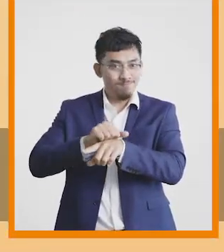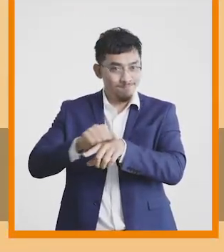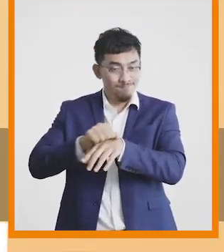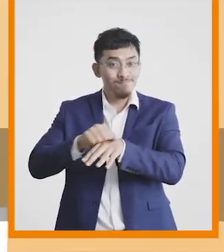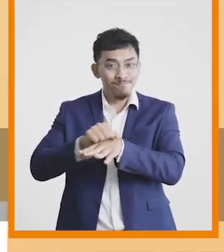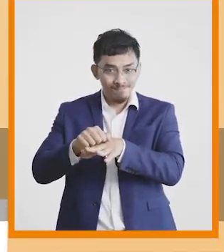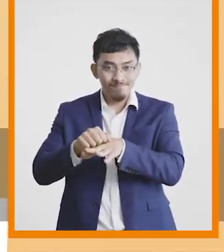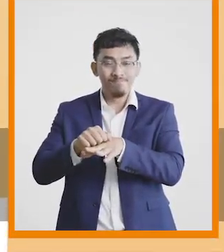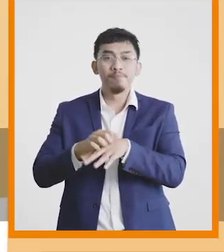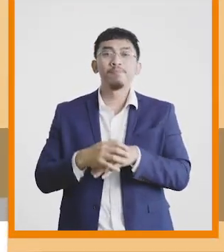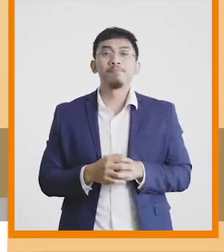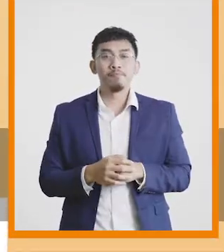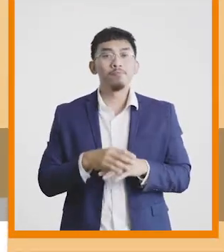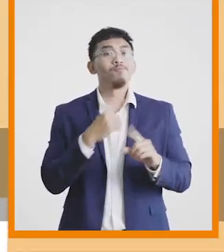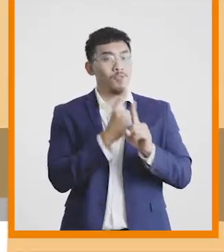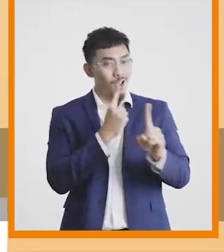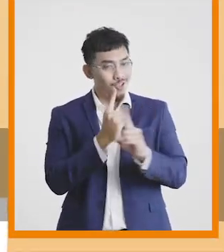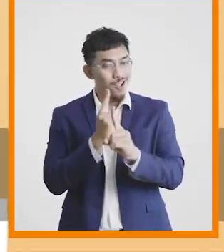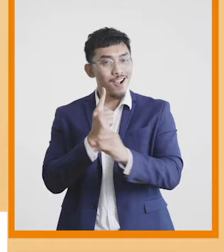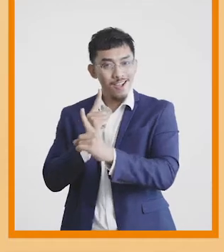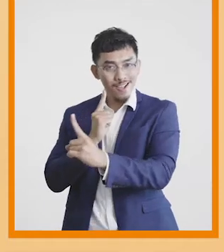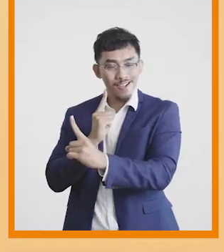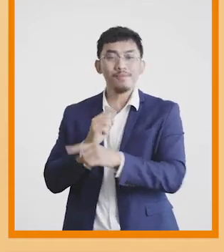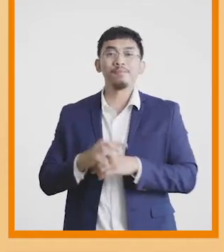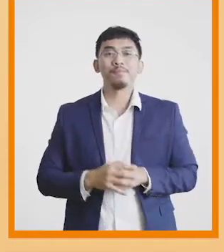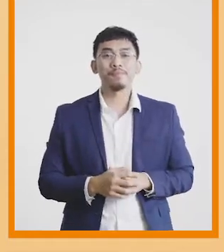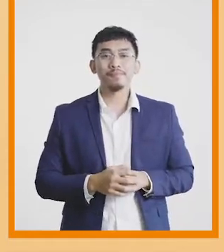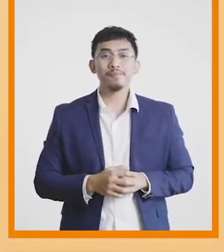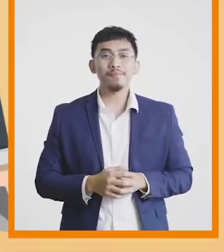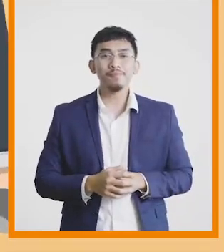masker, ngewajikin tangan, saha menjaga jarak.